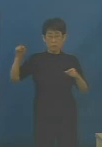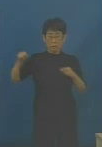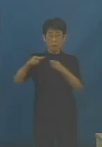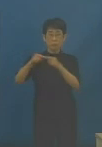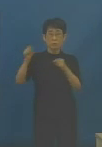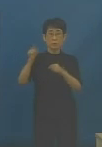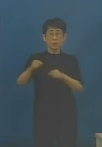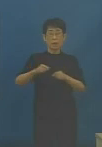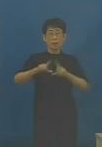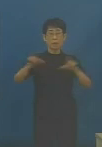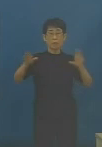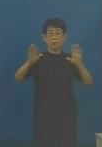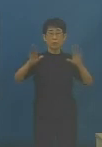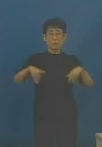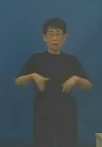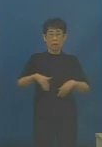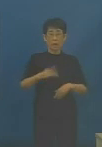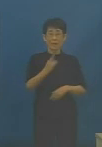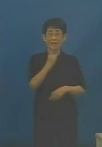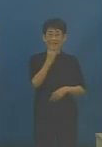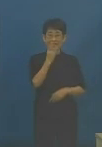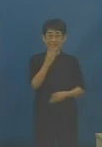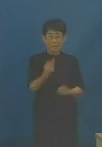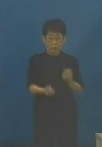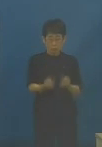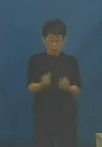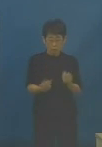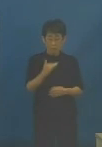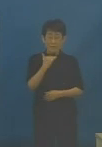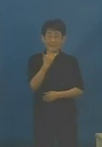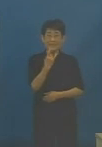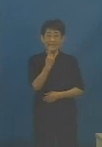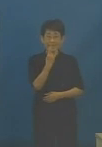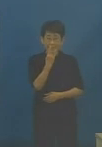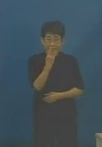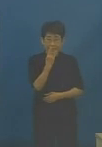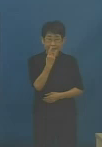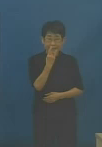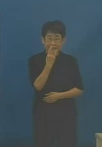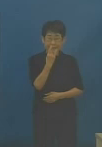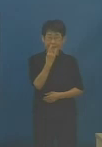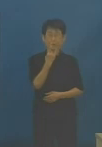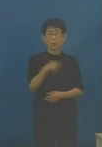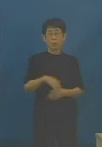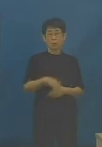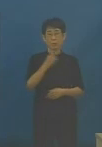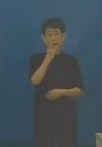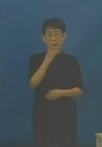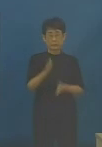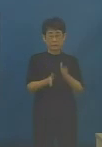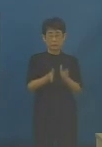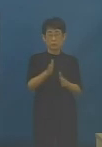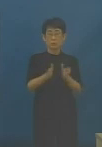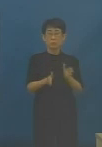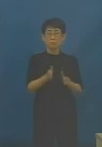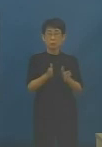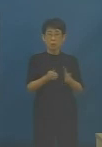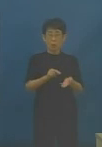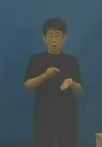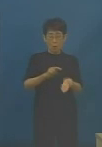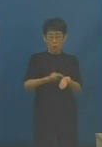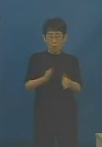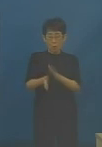取県は17年連続で待機児童ゼロということになりました。まああのこういうことも踏まえてです